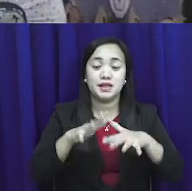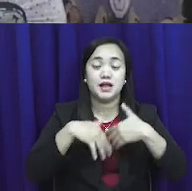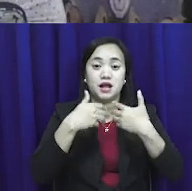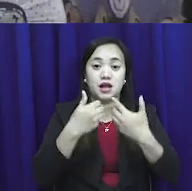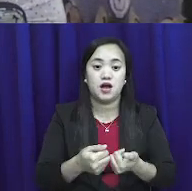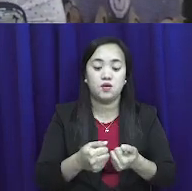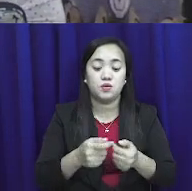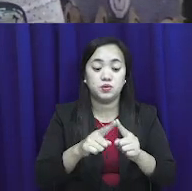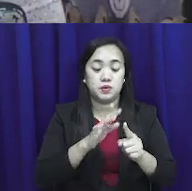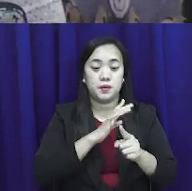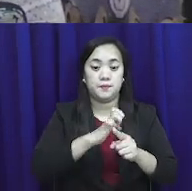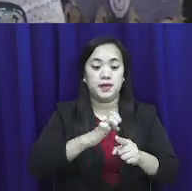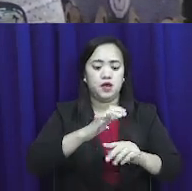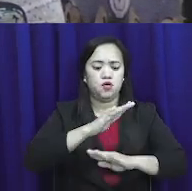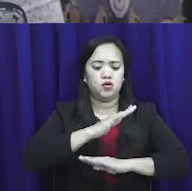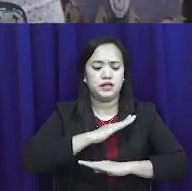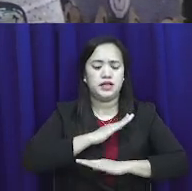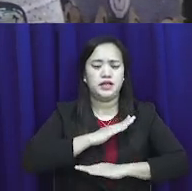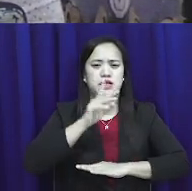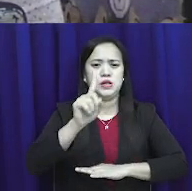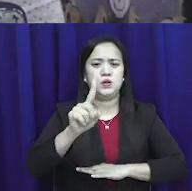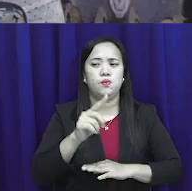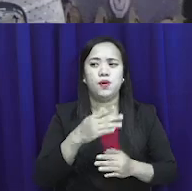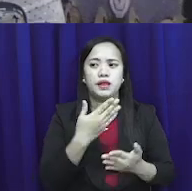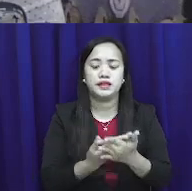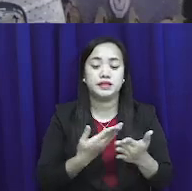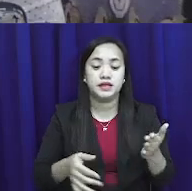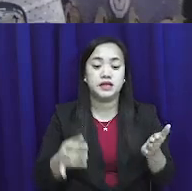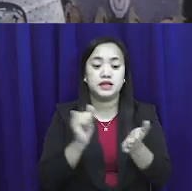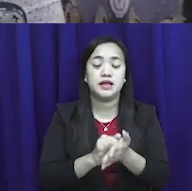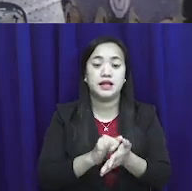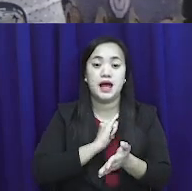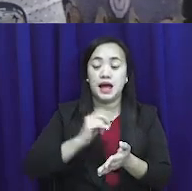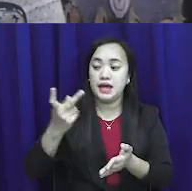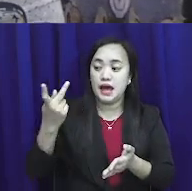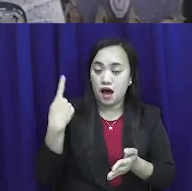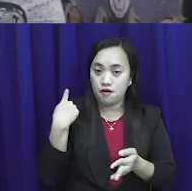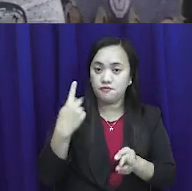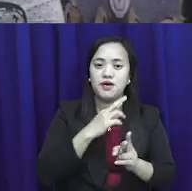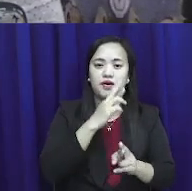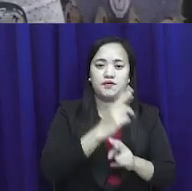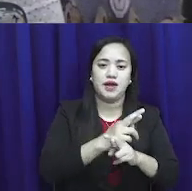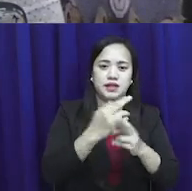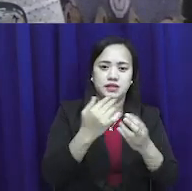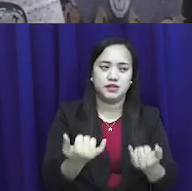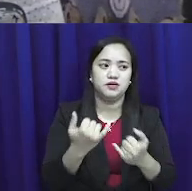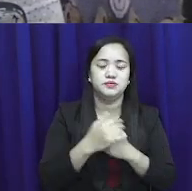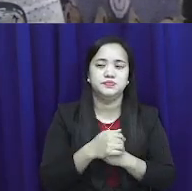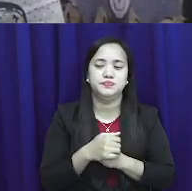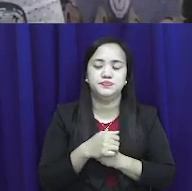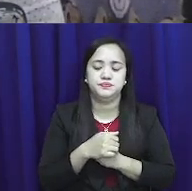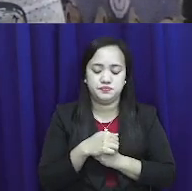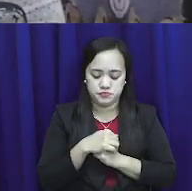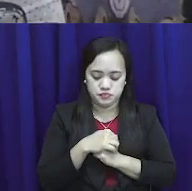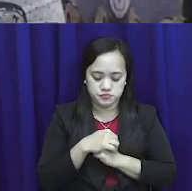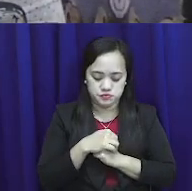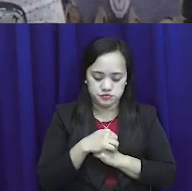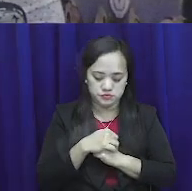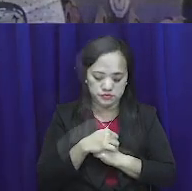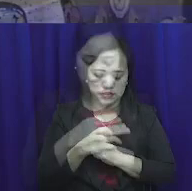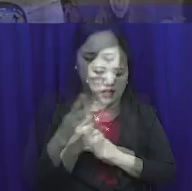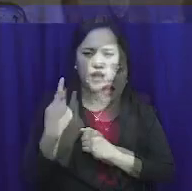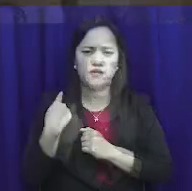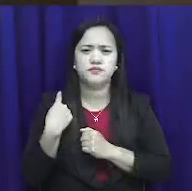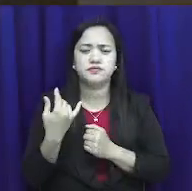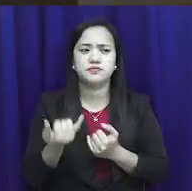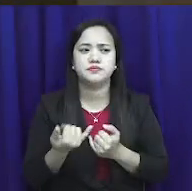makuntento sa isang bagay na kung anong meron na ako ngayon tama Oo ah marami tayong inaad Sabi ko